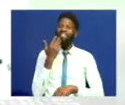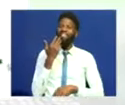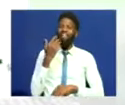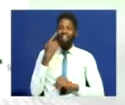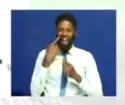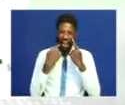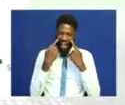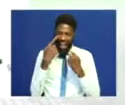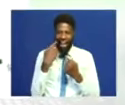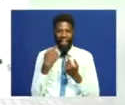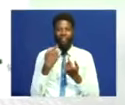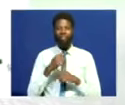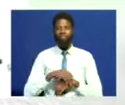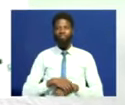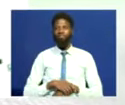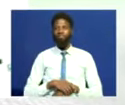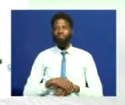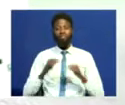for counseling.